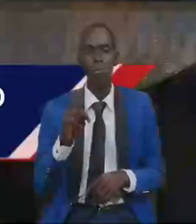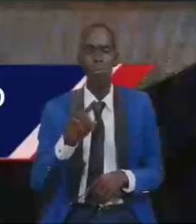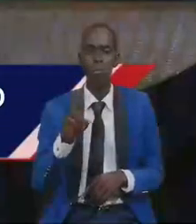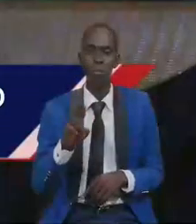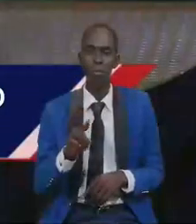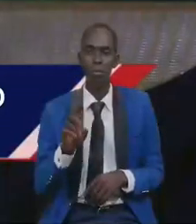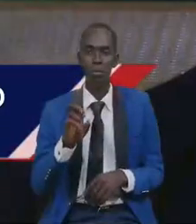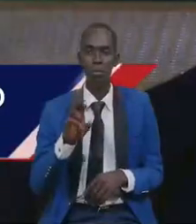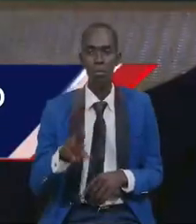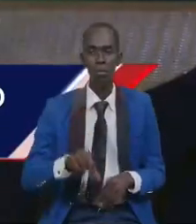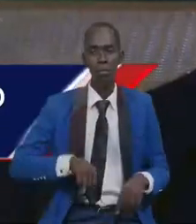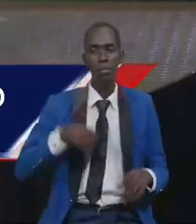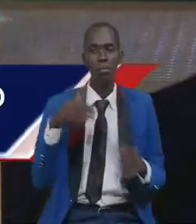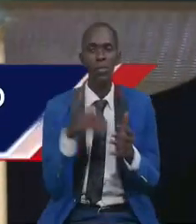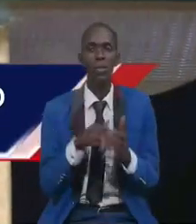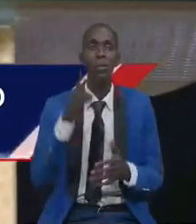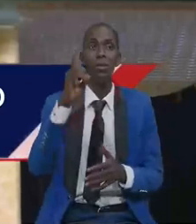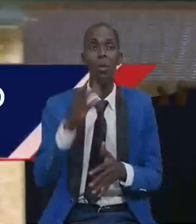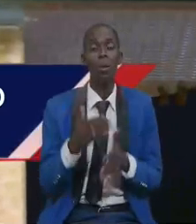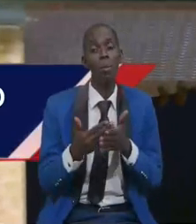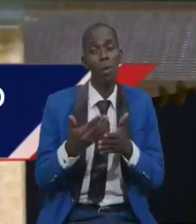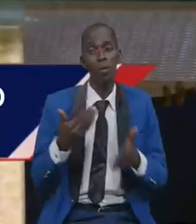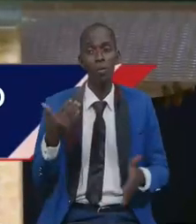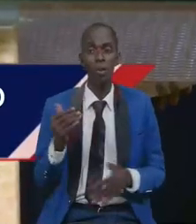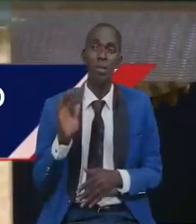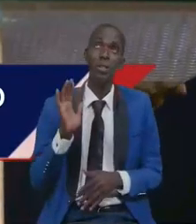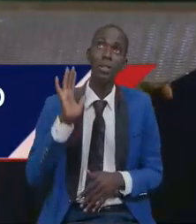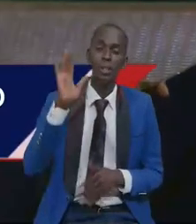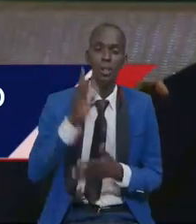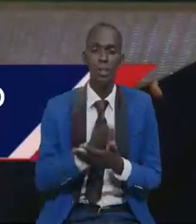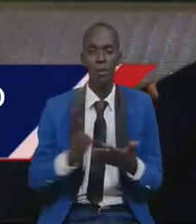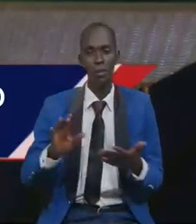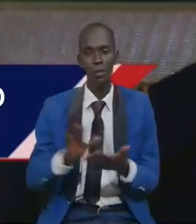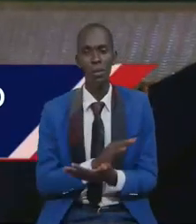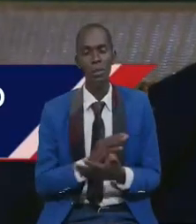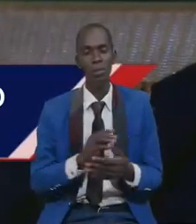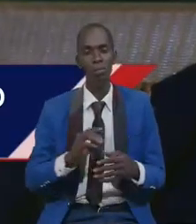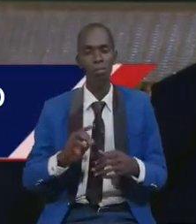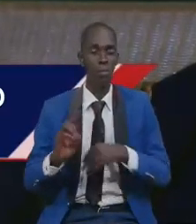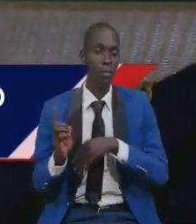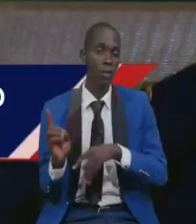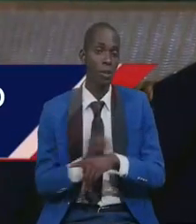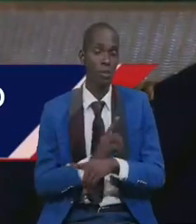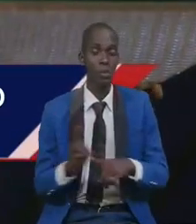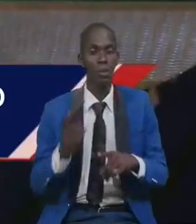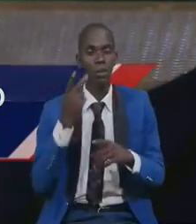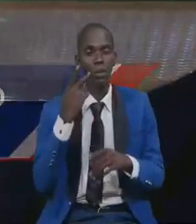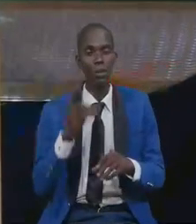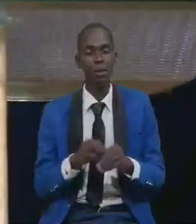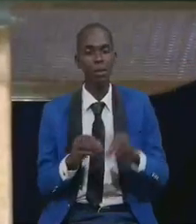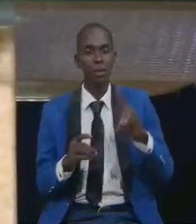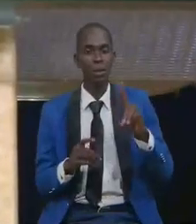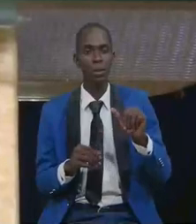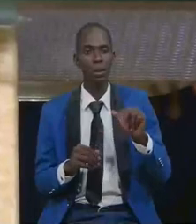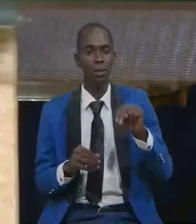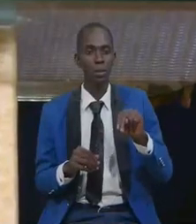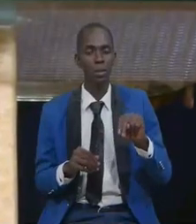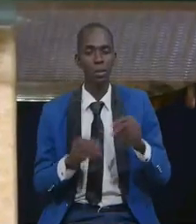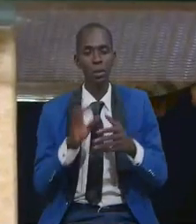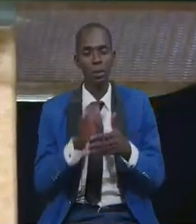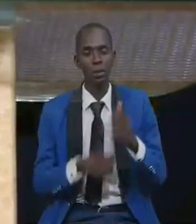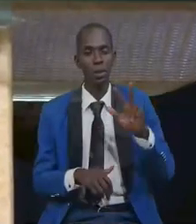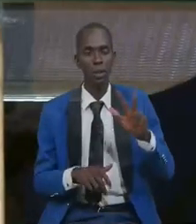Dieu avant la discipline divine. Allez encore dans Daniel chapitre 3. Daniel 3, je voulais